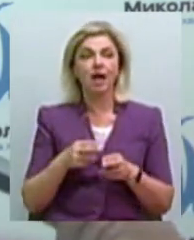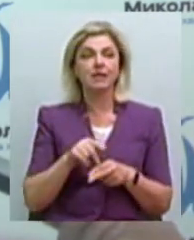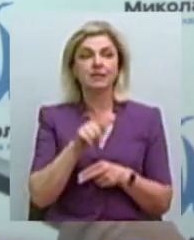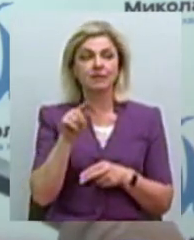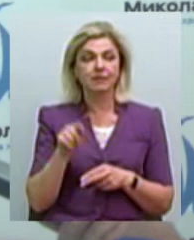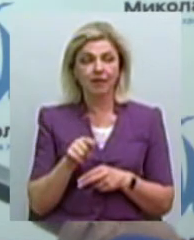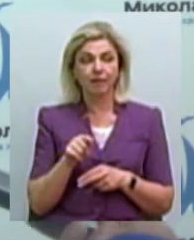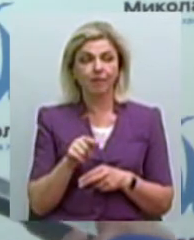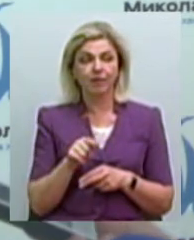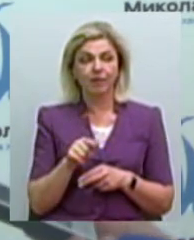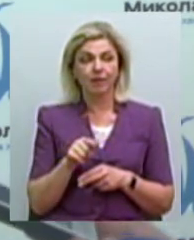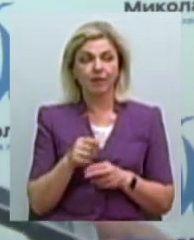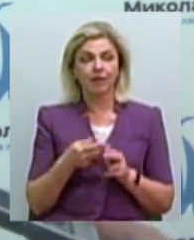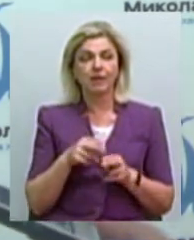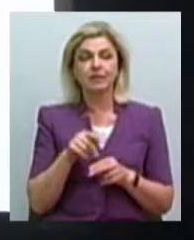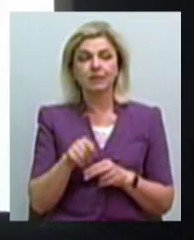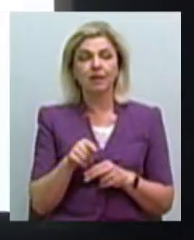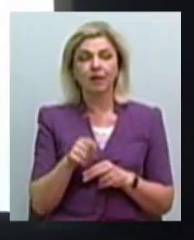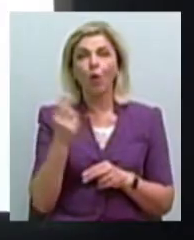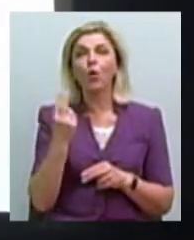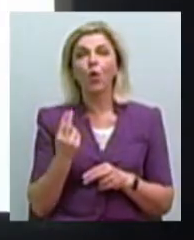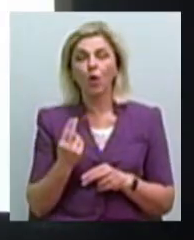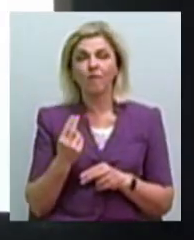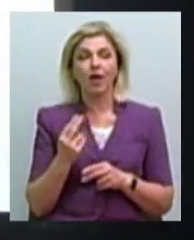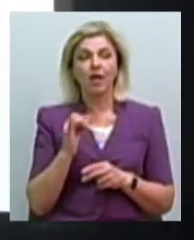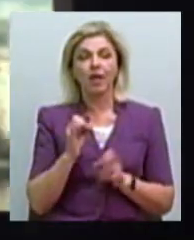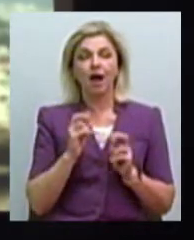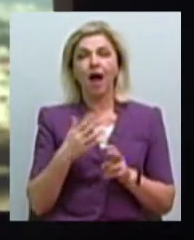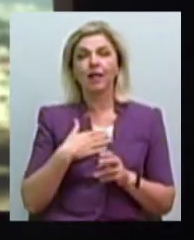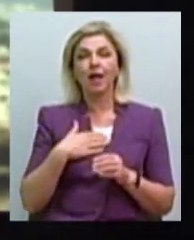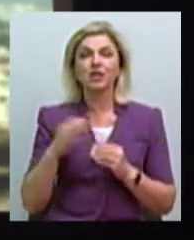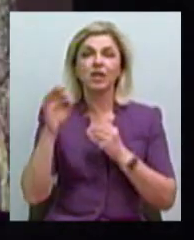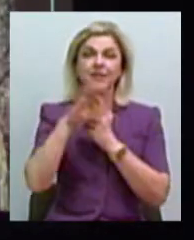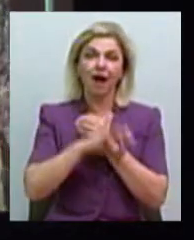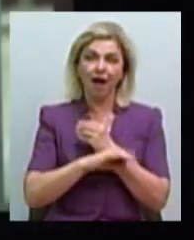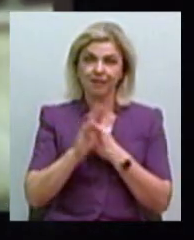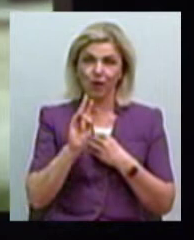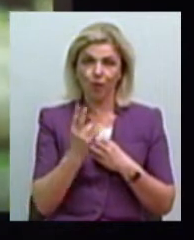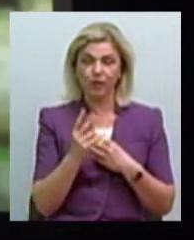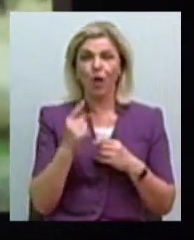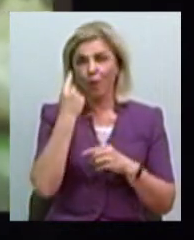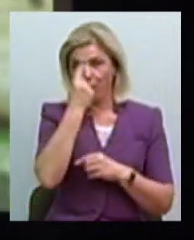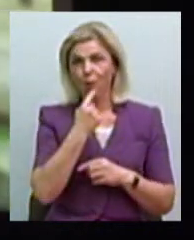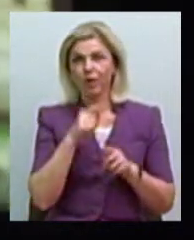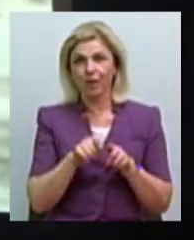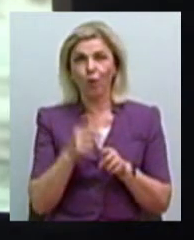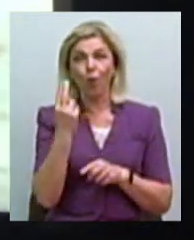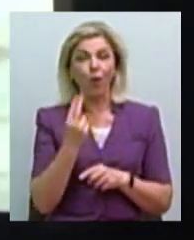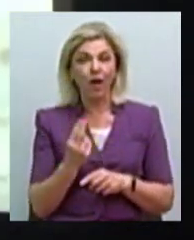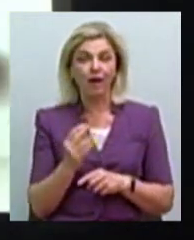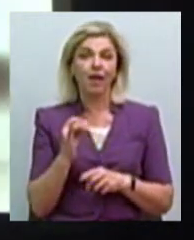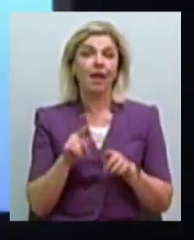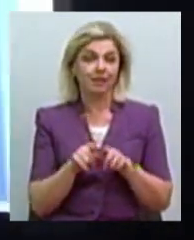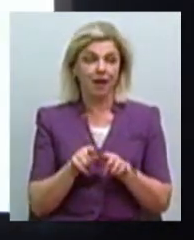А ця кольорова гама, вона, як пишується, як і наші закати миколаївські, які дуже схожі таким кольором, так і